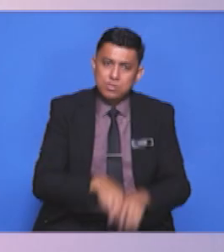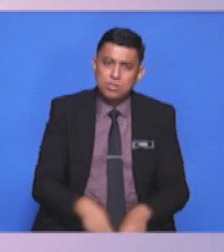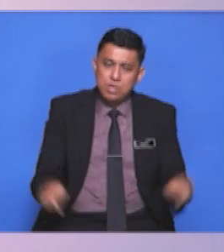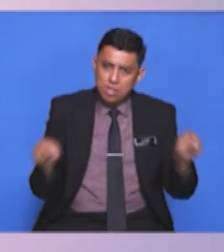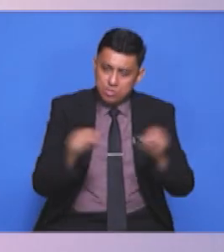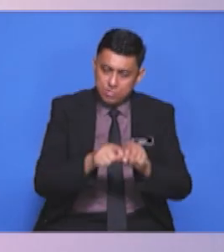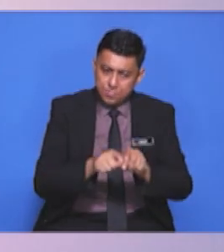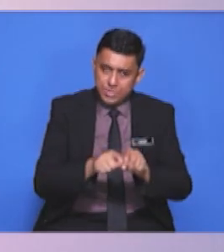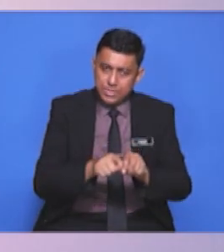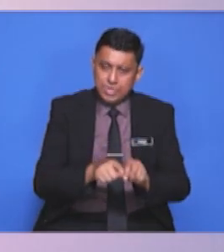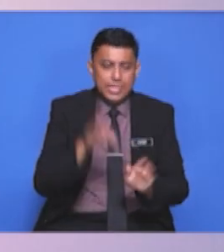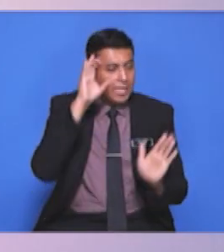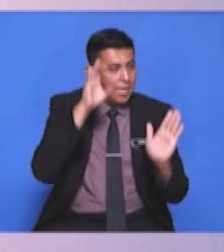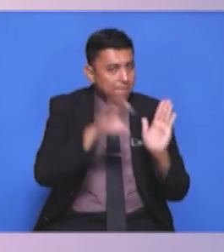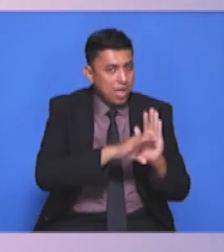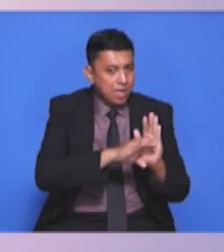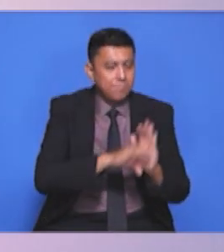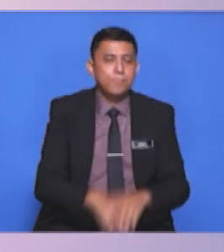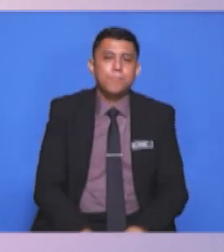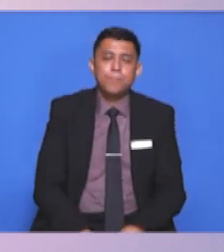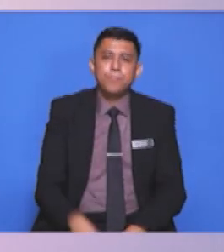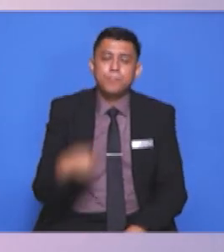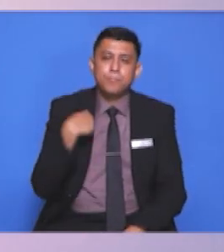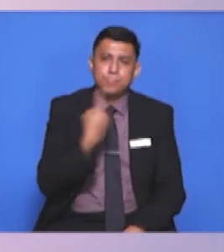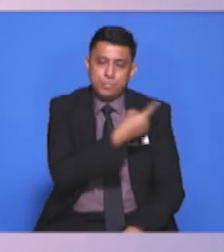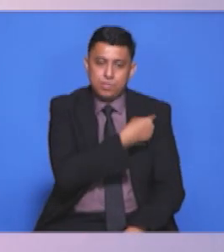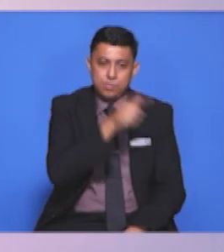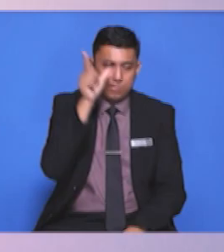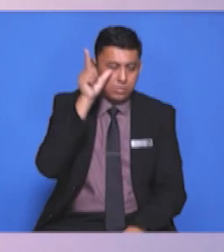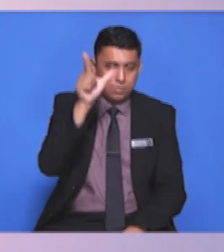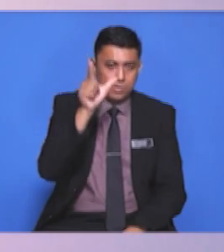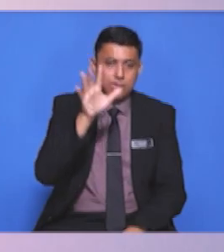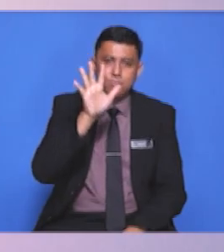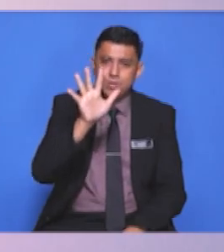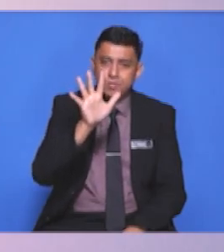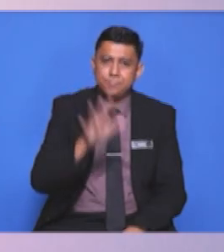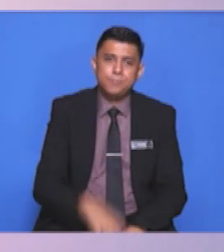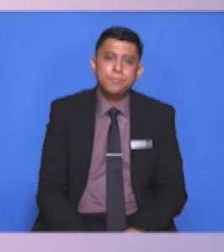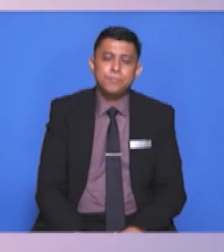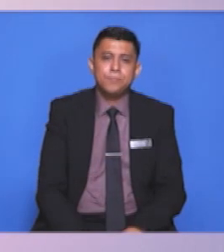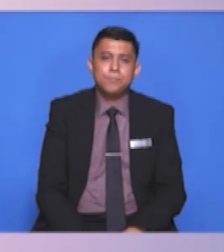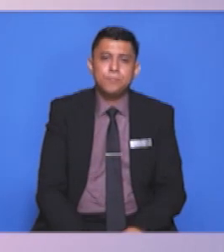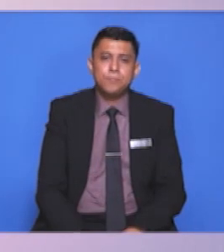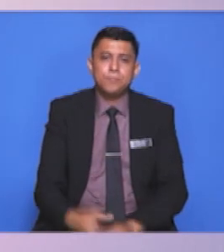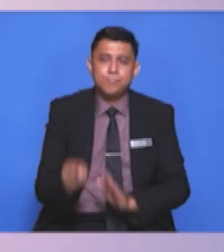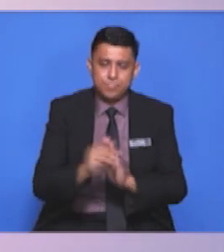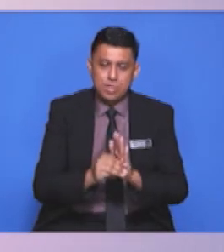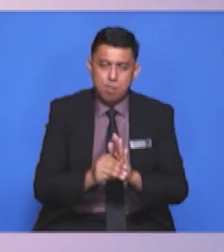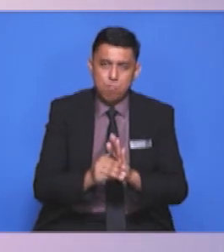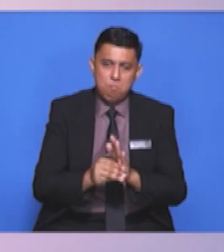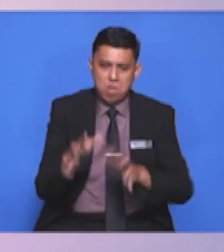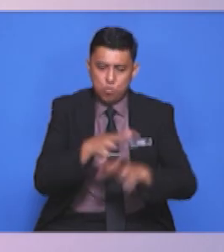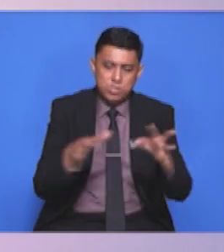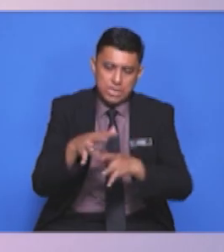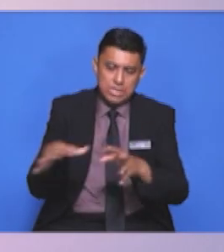seperti berikut kita lihat perkataan yang kelima yaitu memutarkan